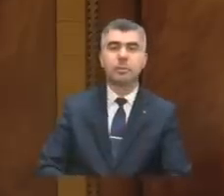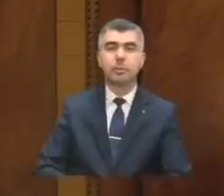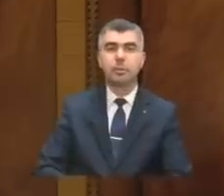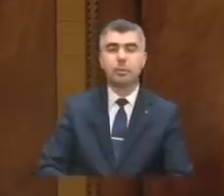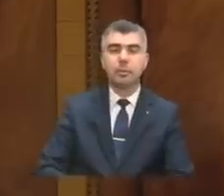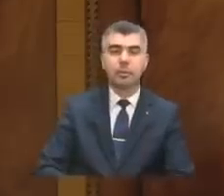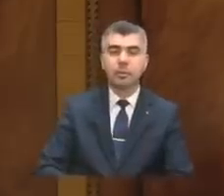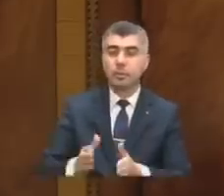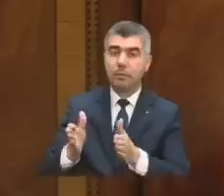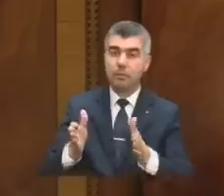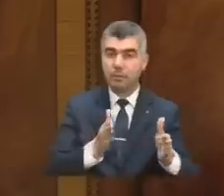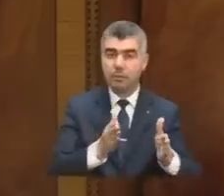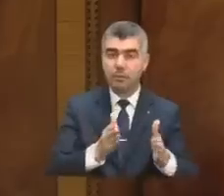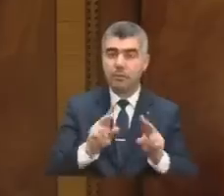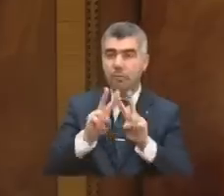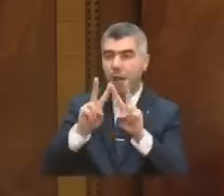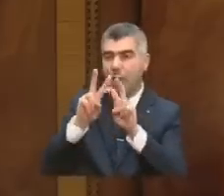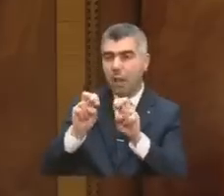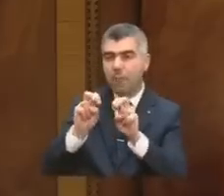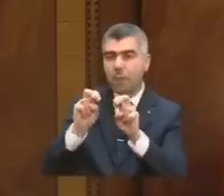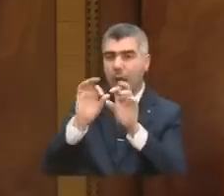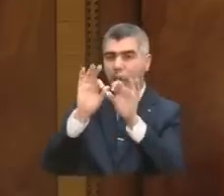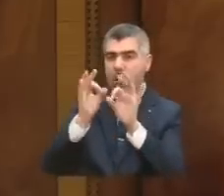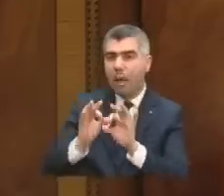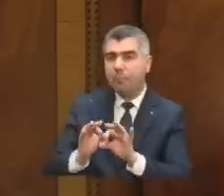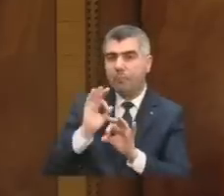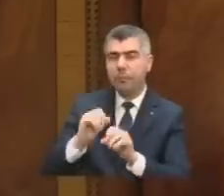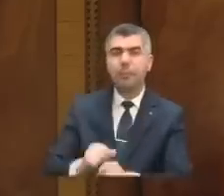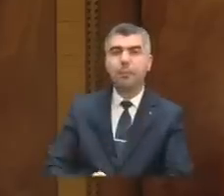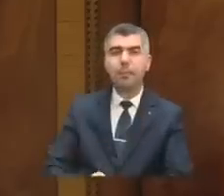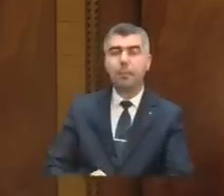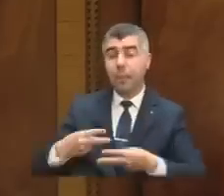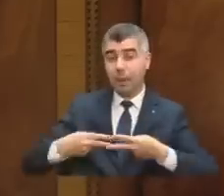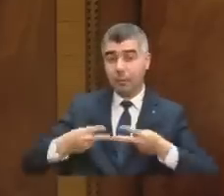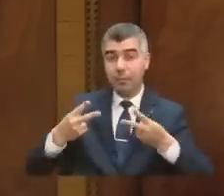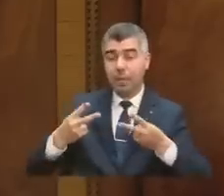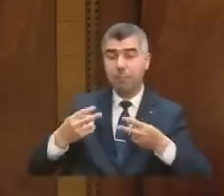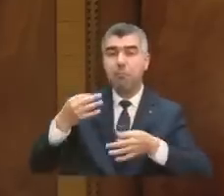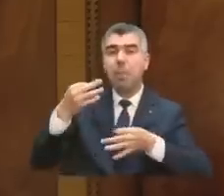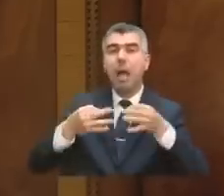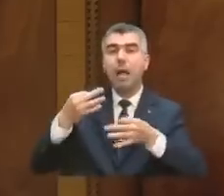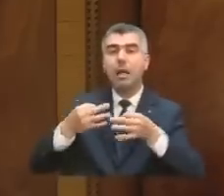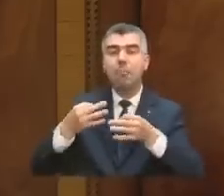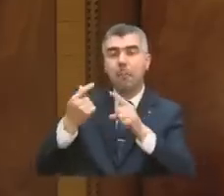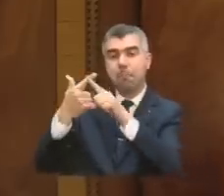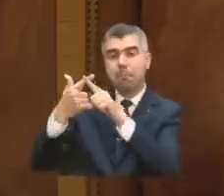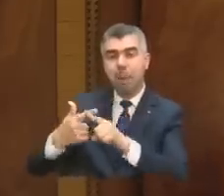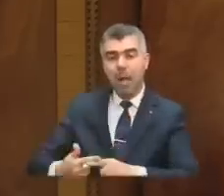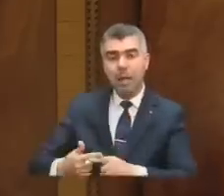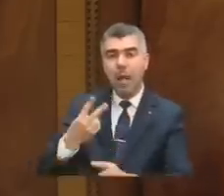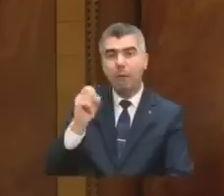في مجال التدقيق والبتي في الحسابات اصدرتي المحاكم الماليه منذ سنه